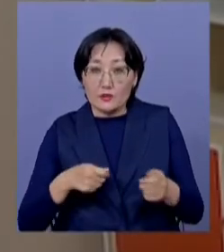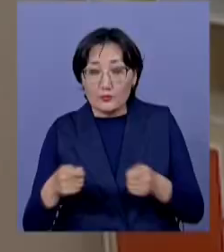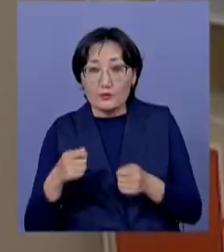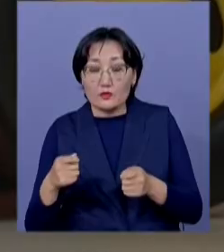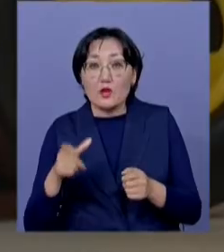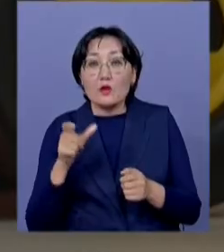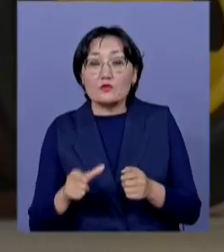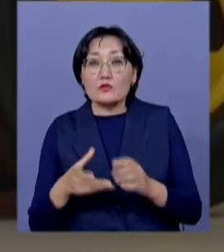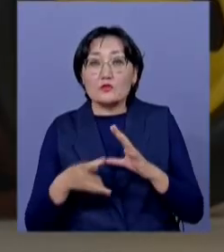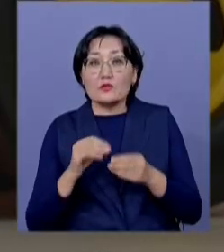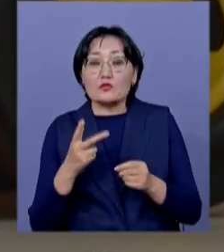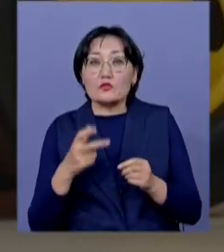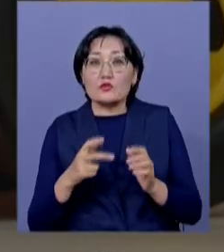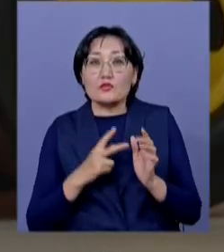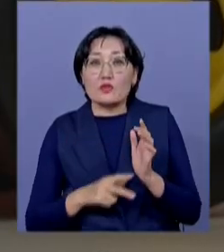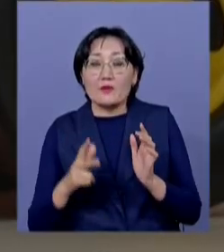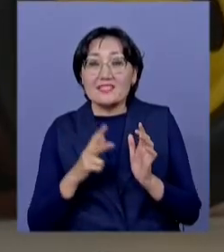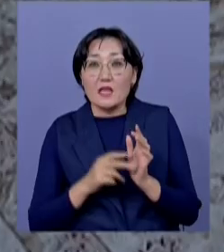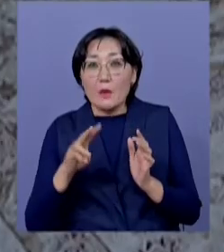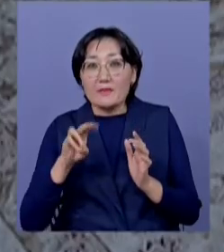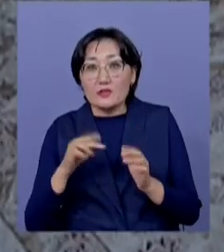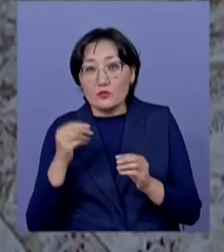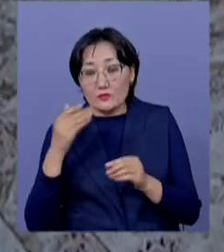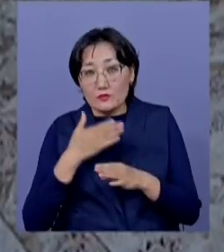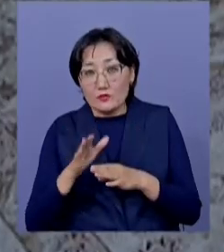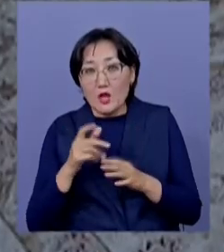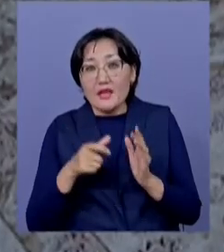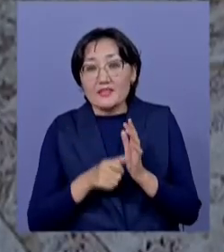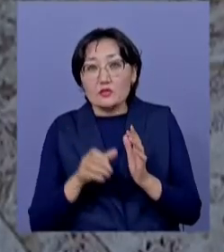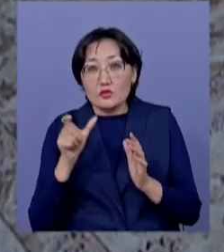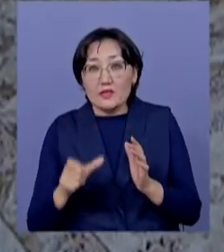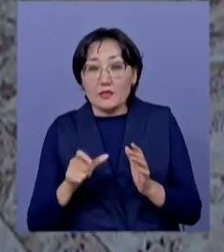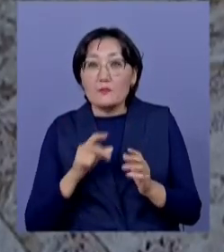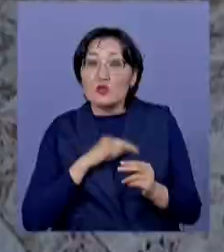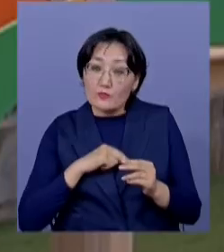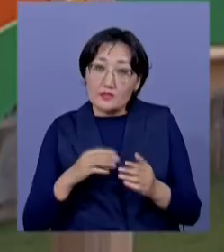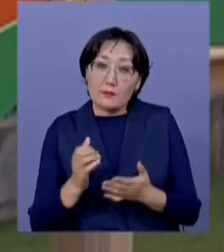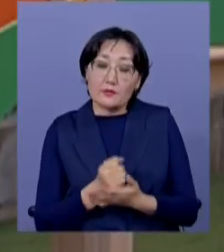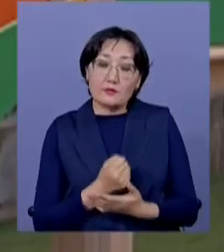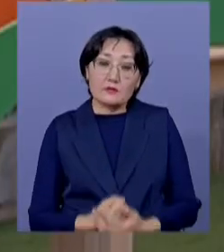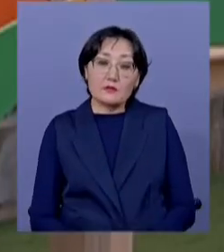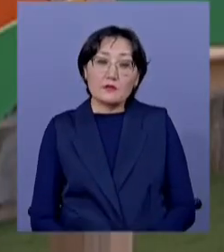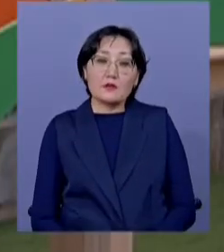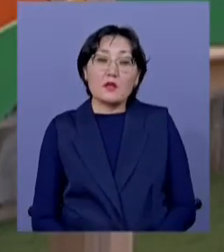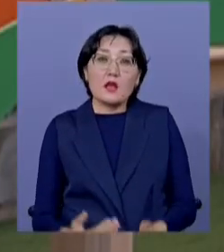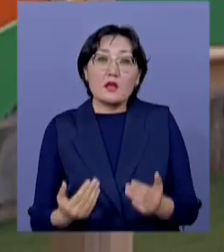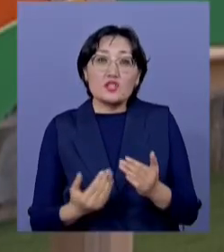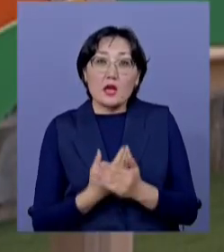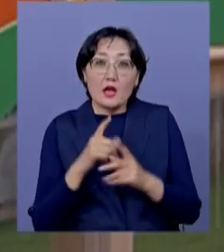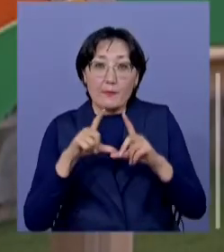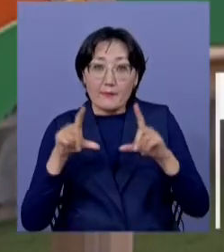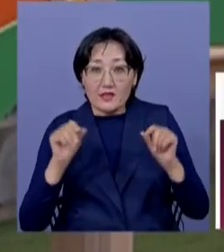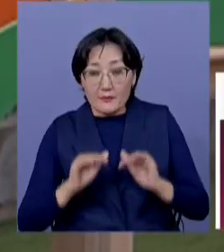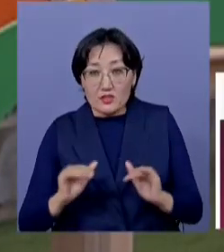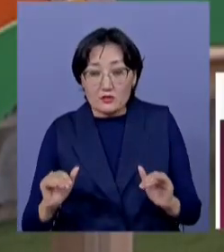өкілдері. Нәтижеде 328 миллион теңге инвестиция салынып, 600 адам тұрақты жұмыспен қамтылған. Осы жаңа балабақша